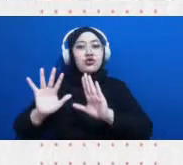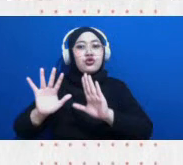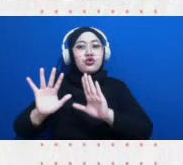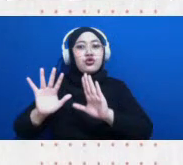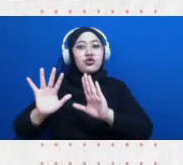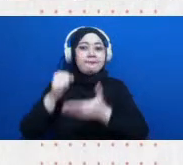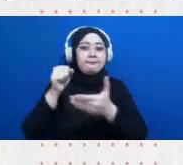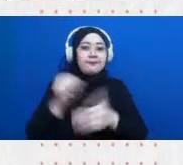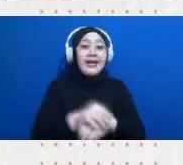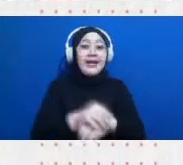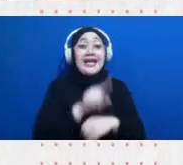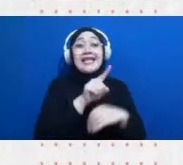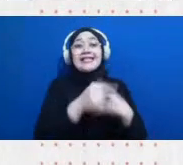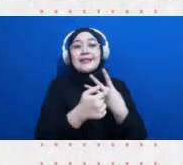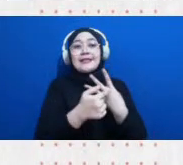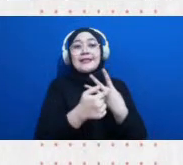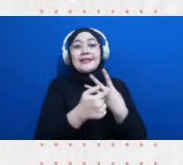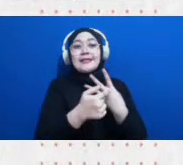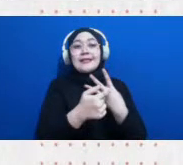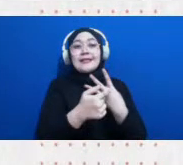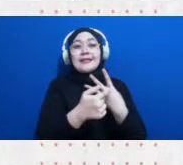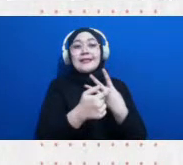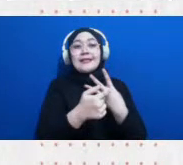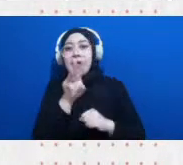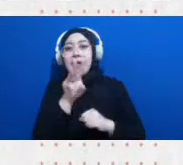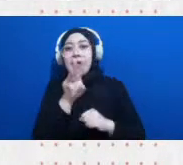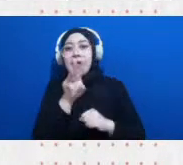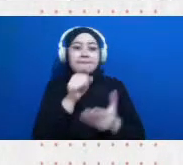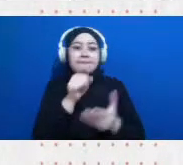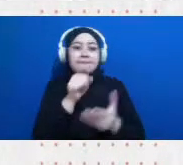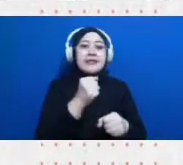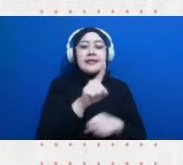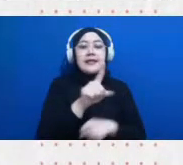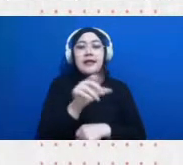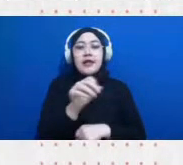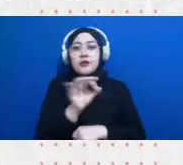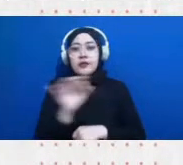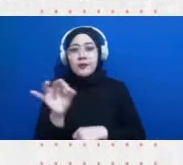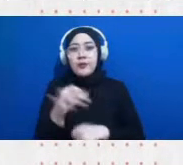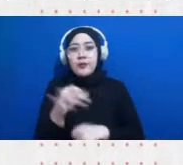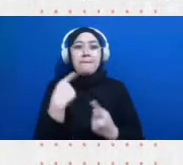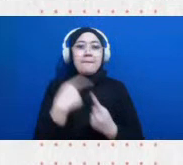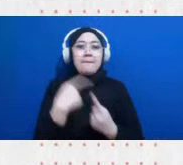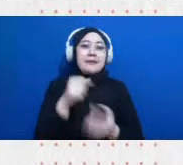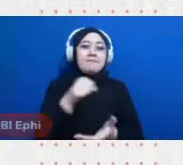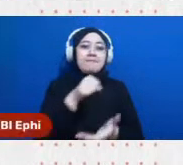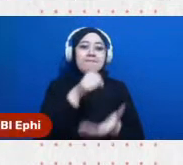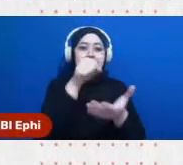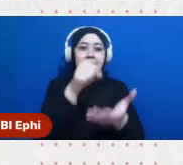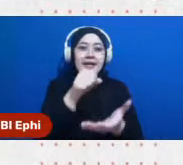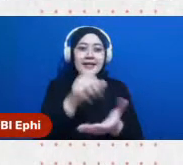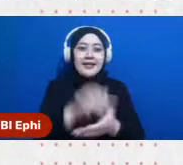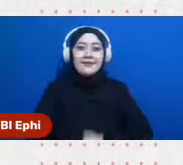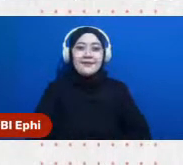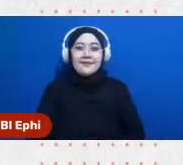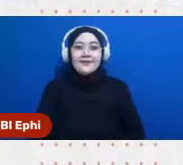3 akan mendapatkan GoPay Rp100.000 dan juga merchandise. Luar biasa.